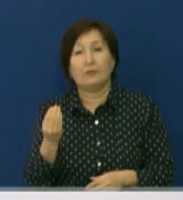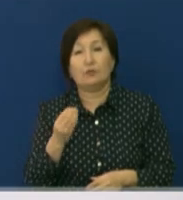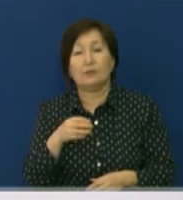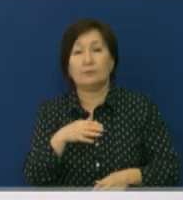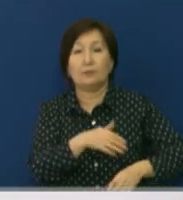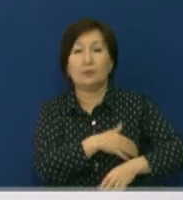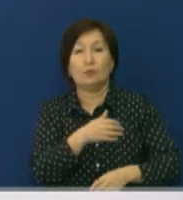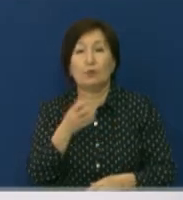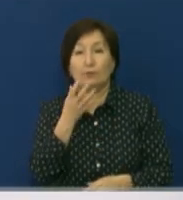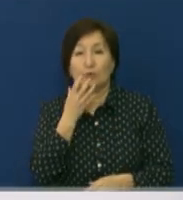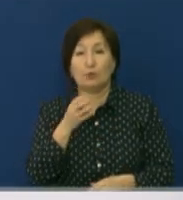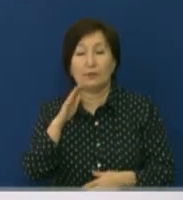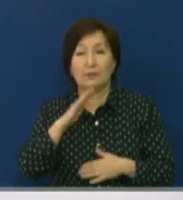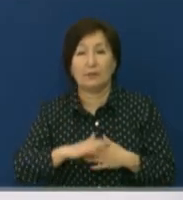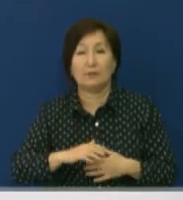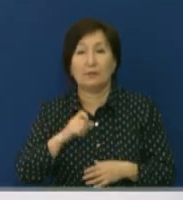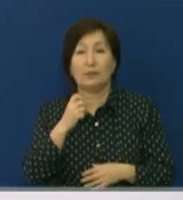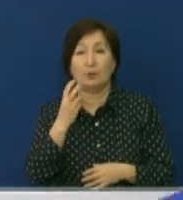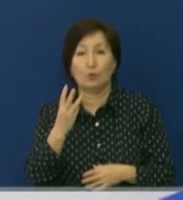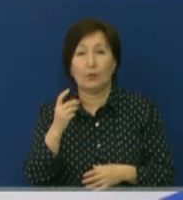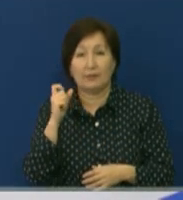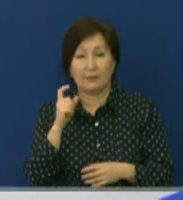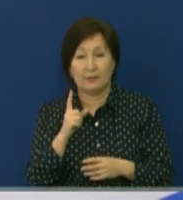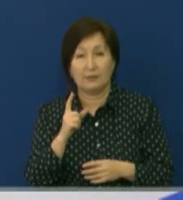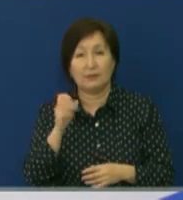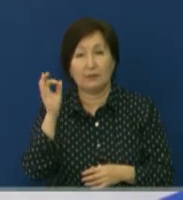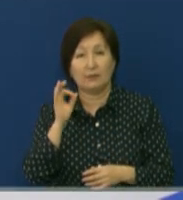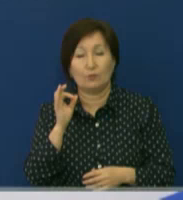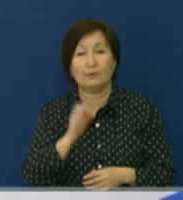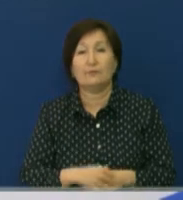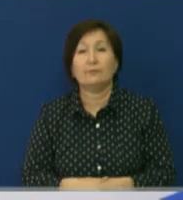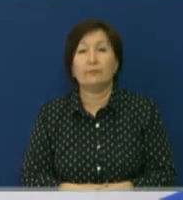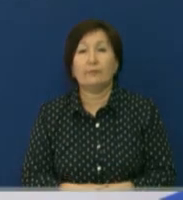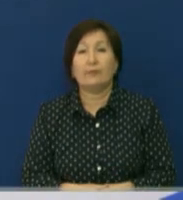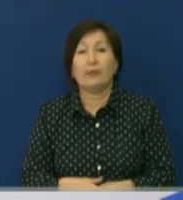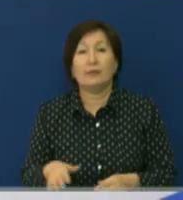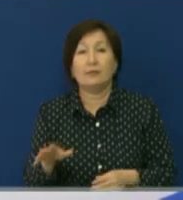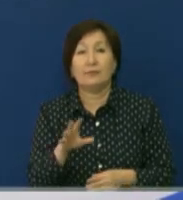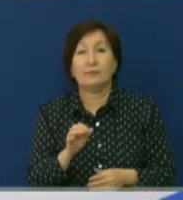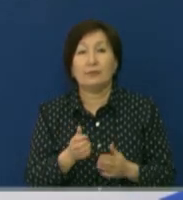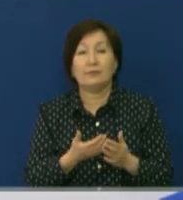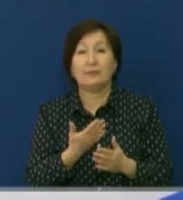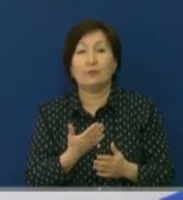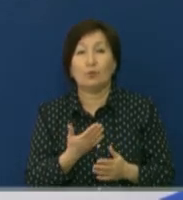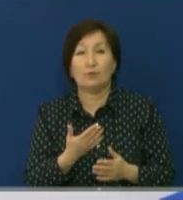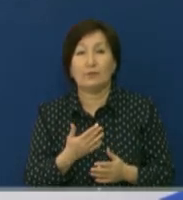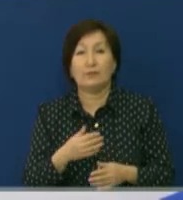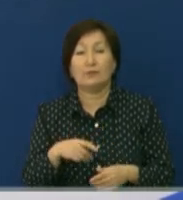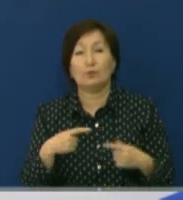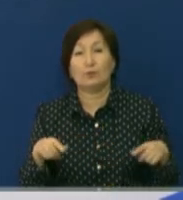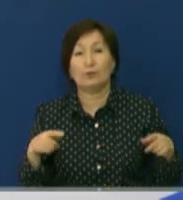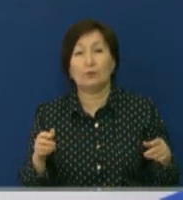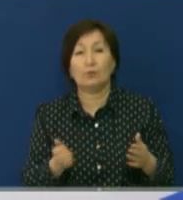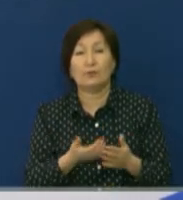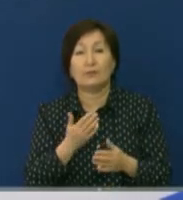-3 минус 11 градусов это были все новости к этому часу наши другие новости вы